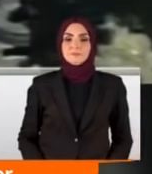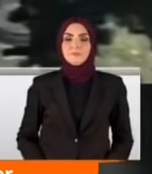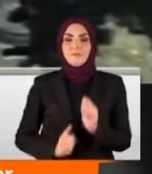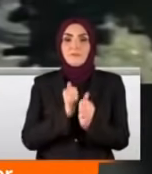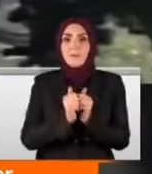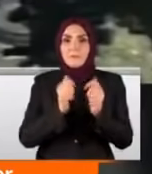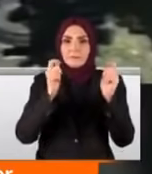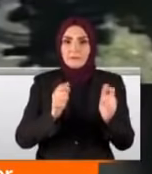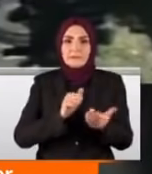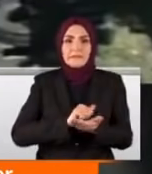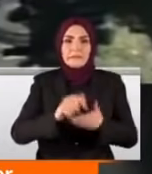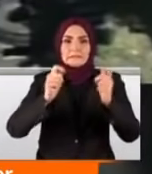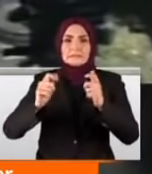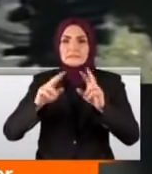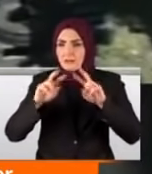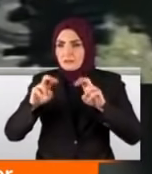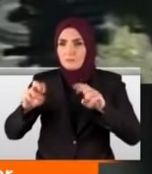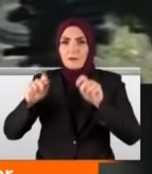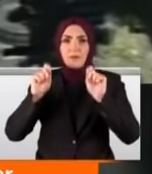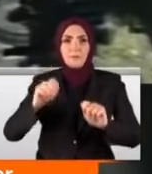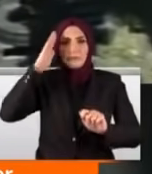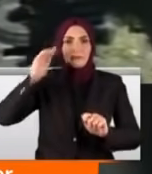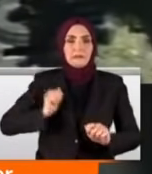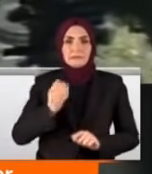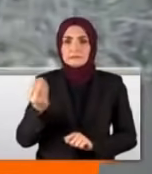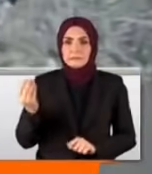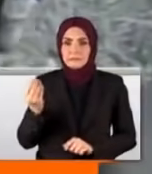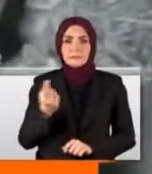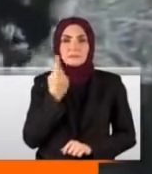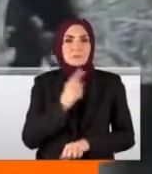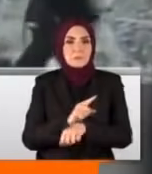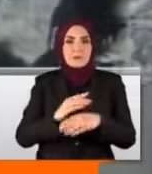Fabrikanın her yerini didik didik arayan askerler bir süre sonra oradan uzaklaştı.